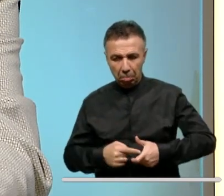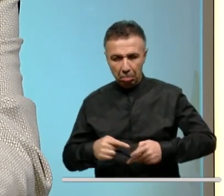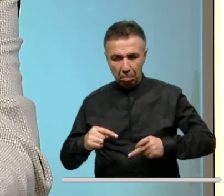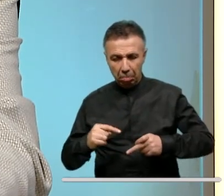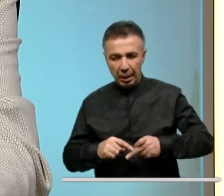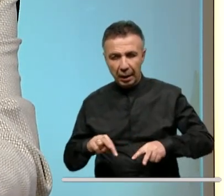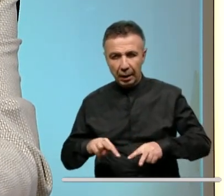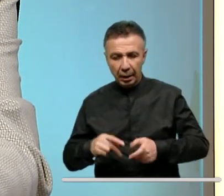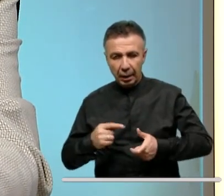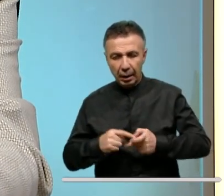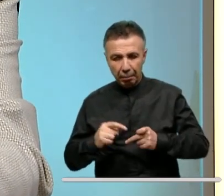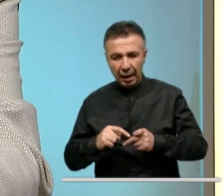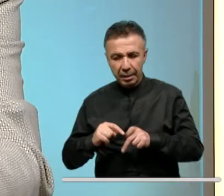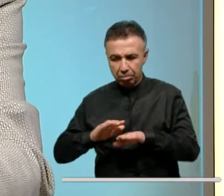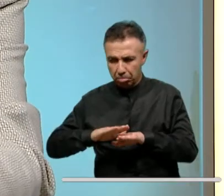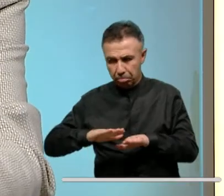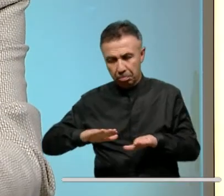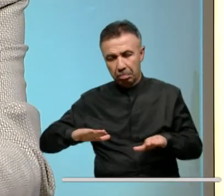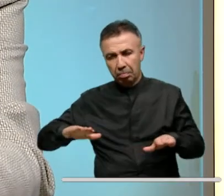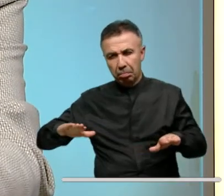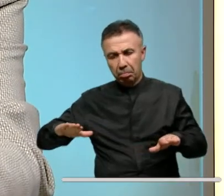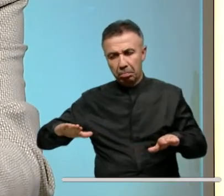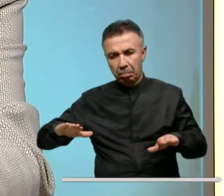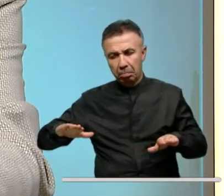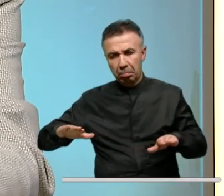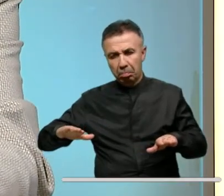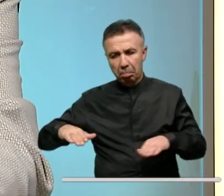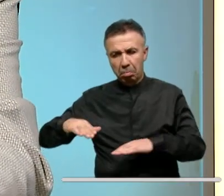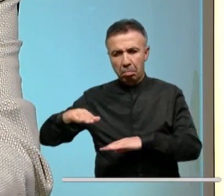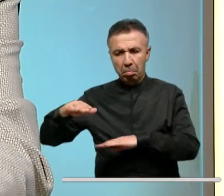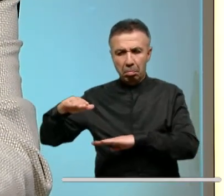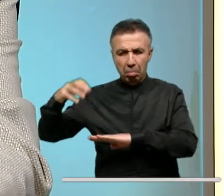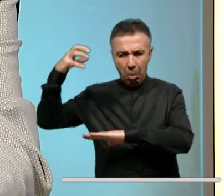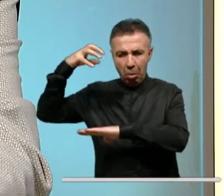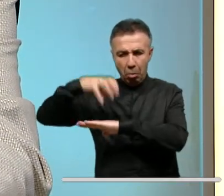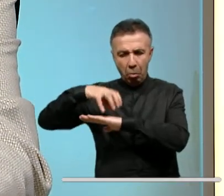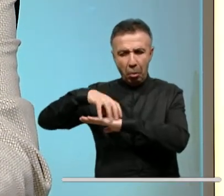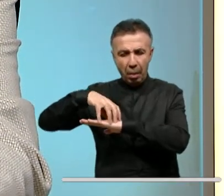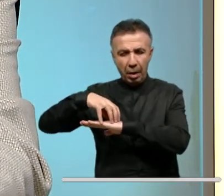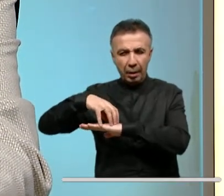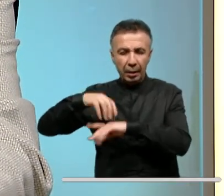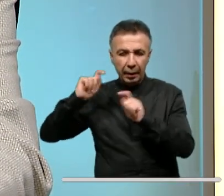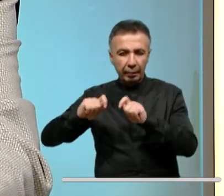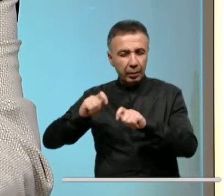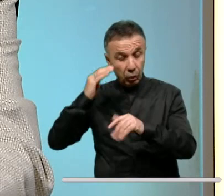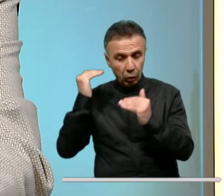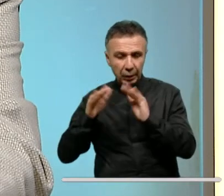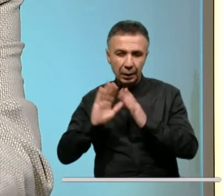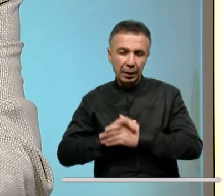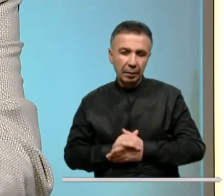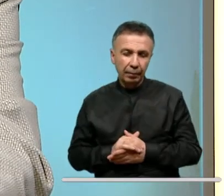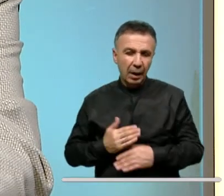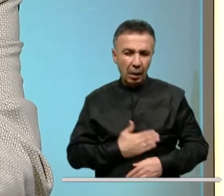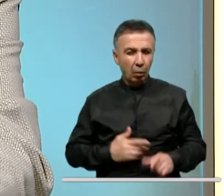Eee ne bileyim böyle Eee türb vari şeyler yapılması uygun değil Bakın ecdadımız ben Bursa Muradiye